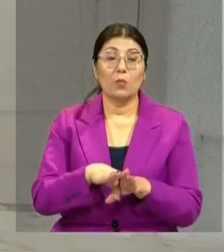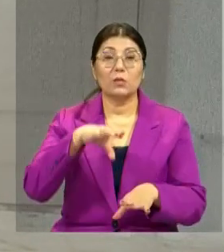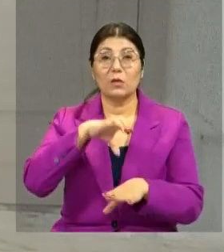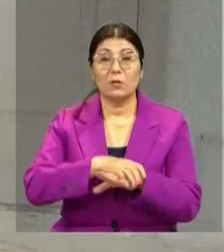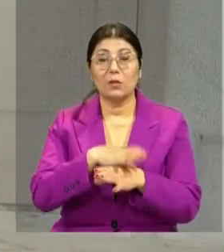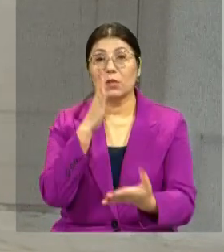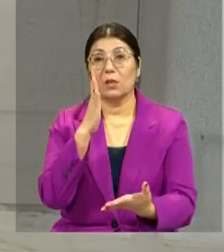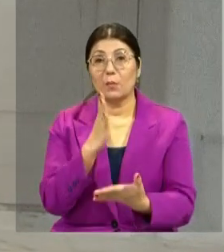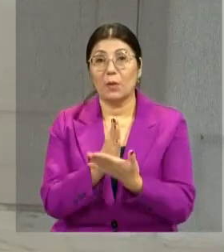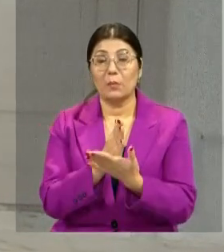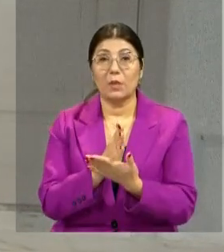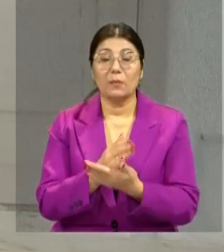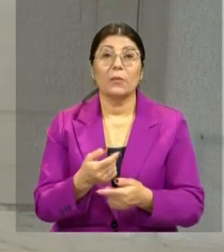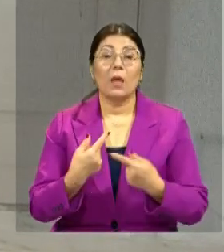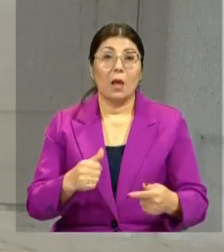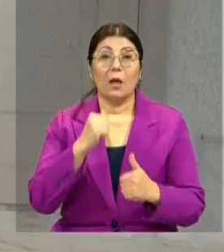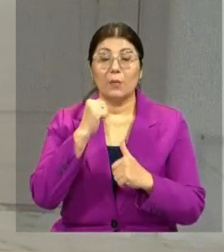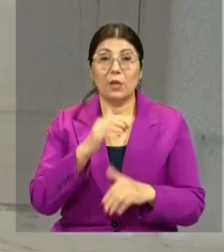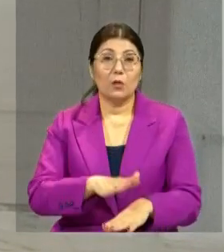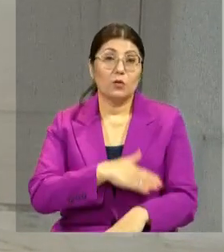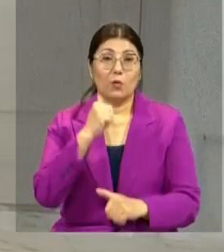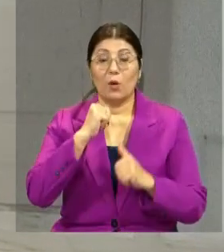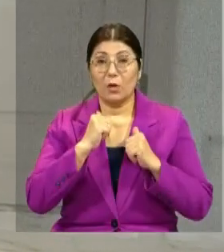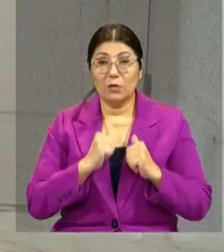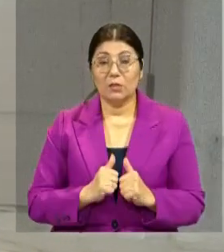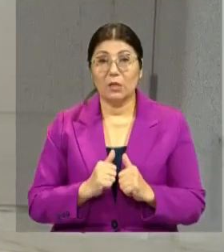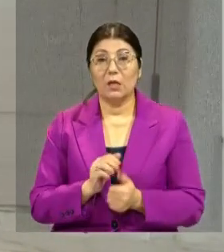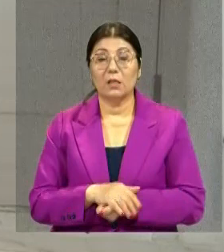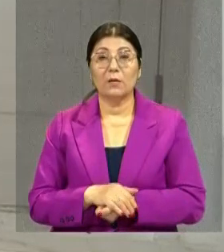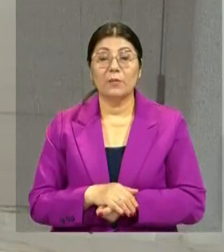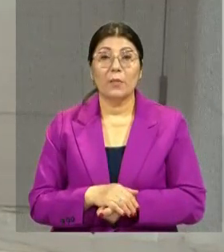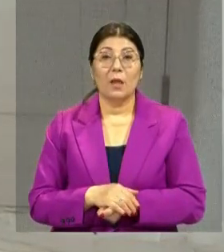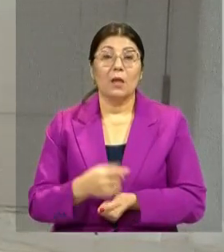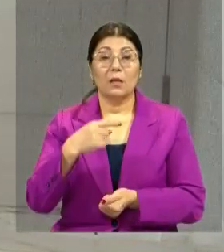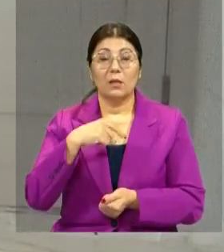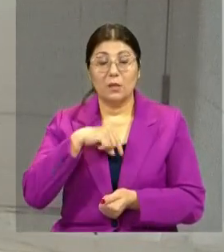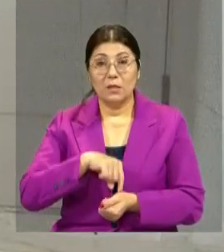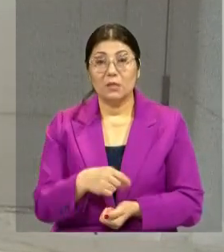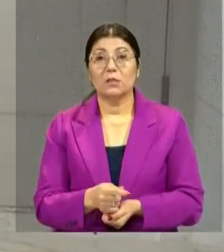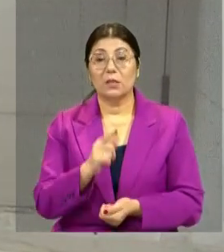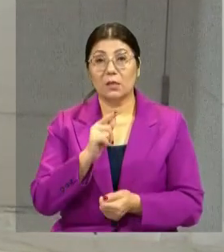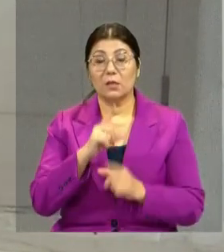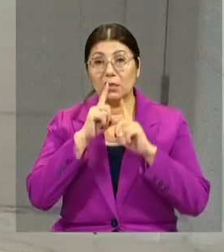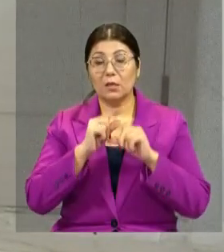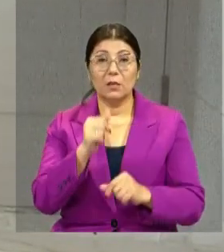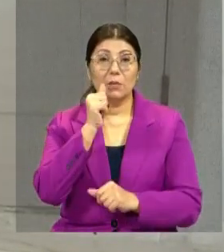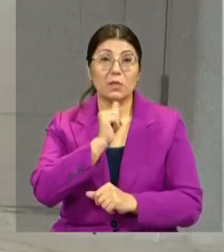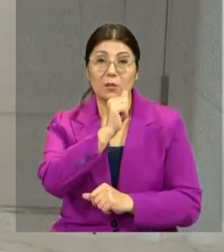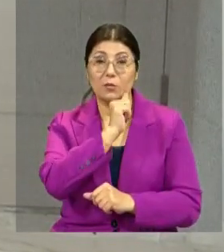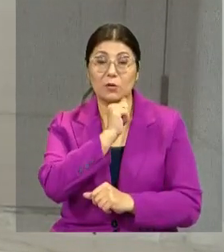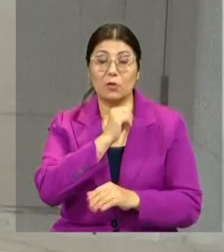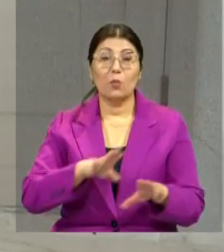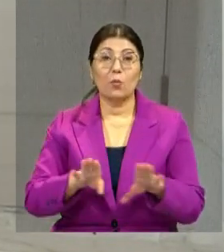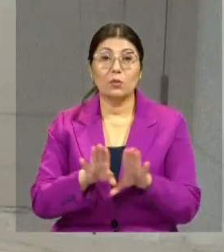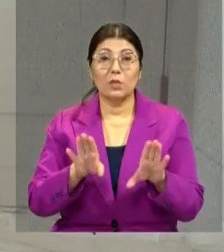өте көп. Әбден шегіне шыққанша олар көніп, іштен тығылып, бәрін жасырып жүре береді.